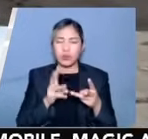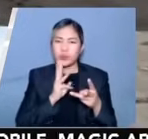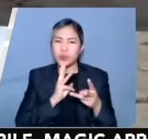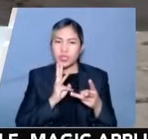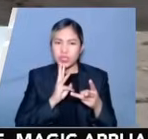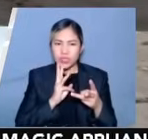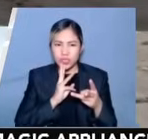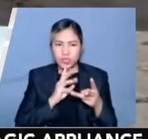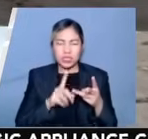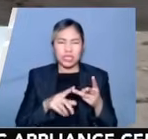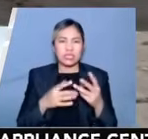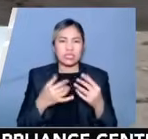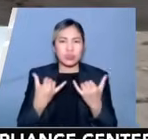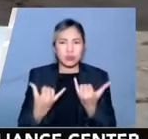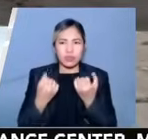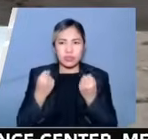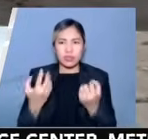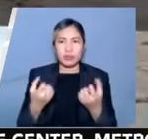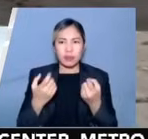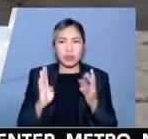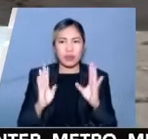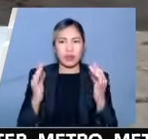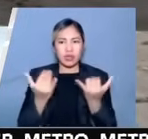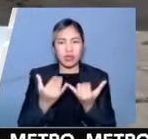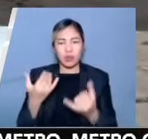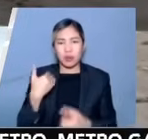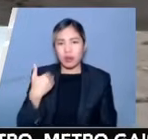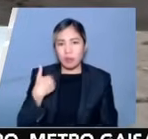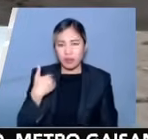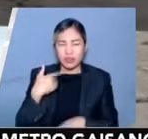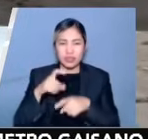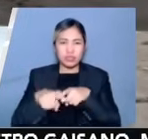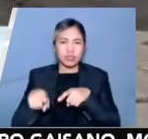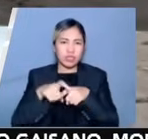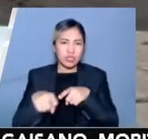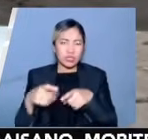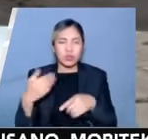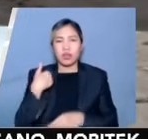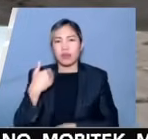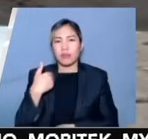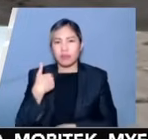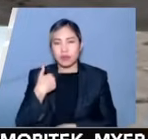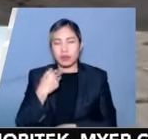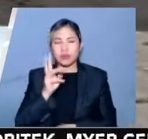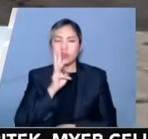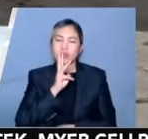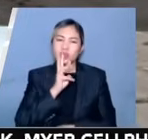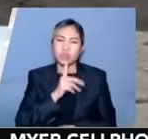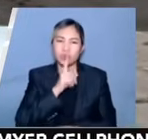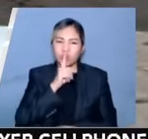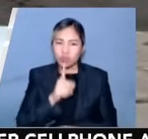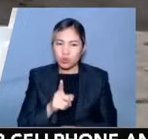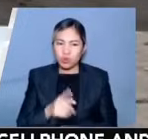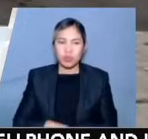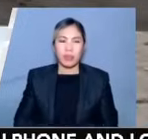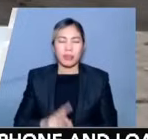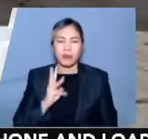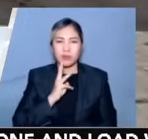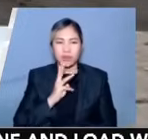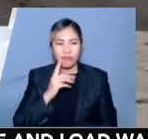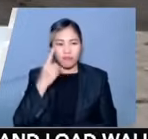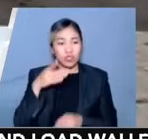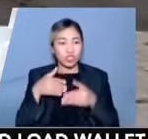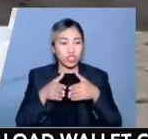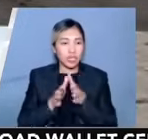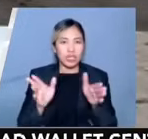marami pa po tayong barangays na walang kuryente wala pong tubig kaya talaga pong tubig for General use tubig na